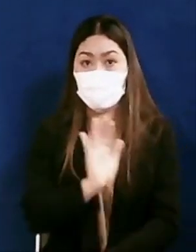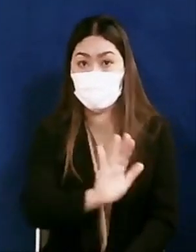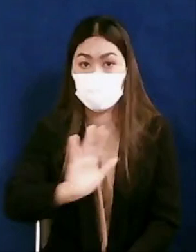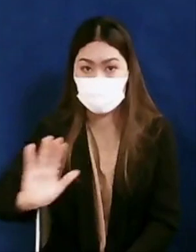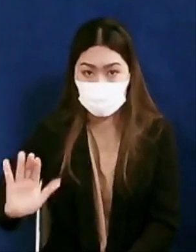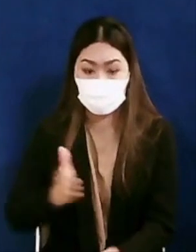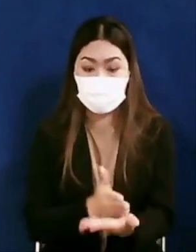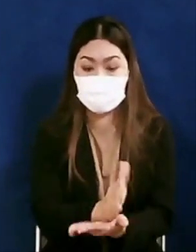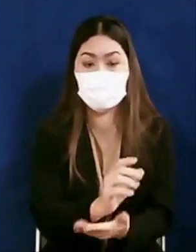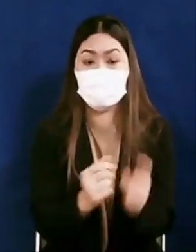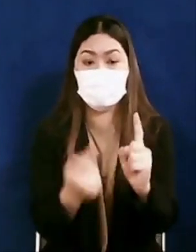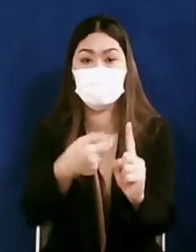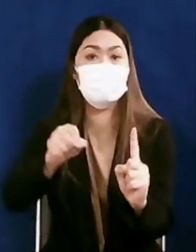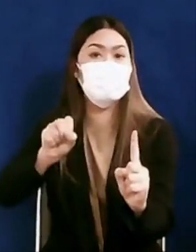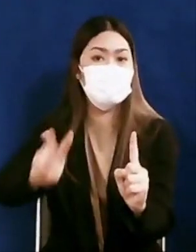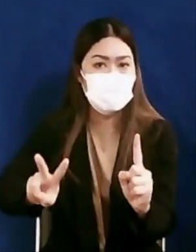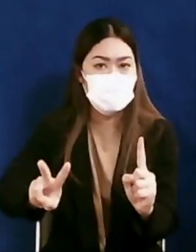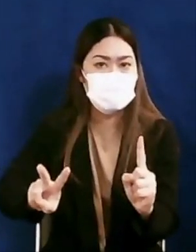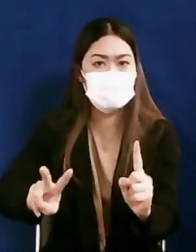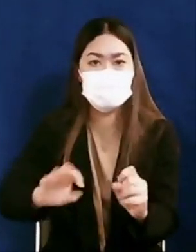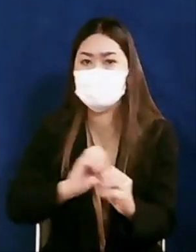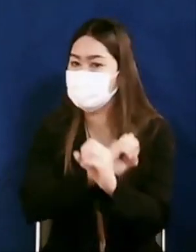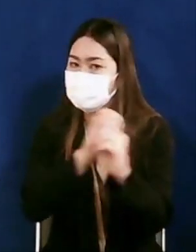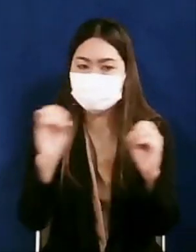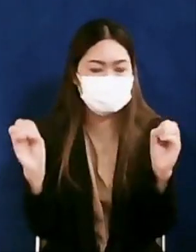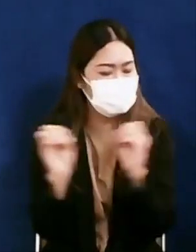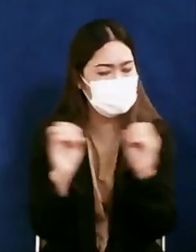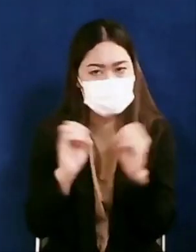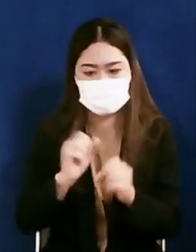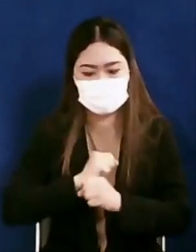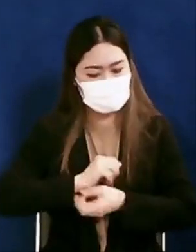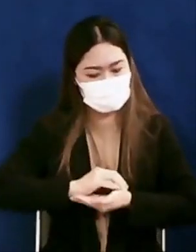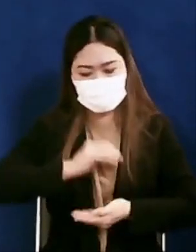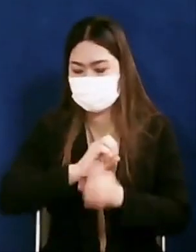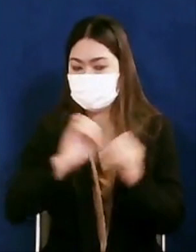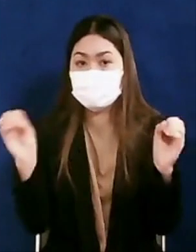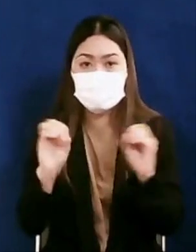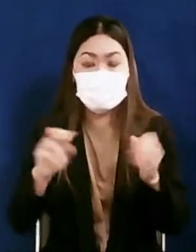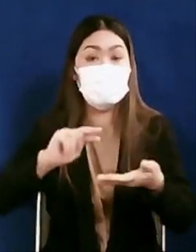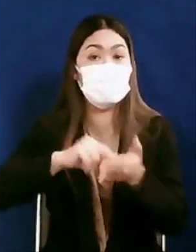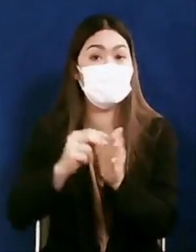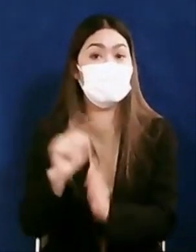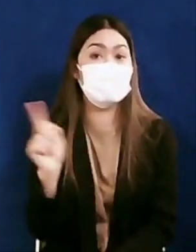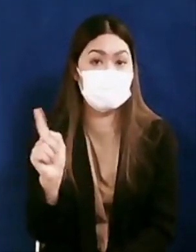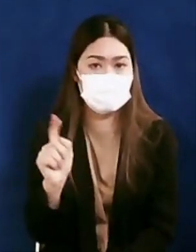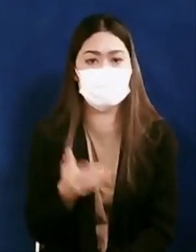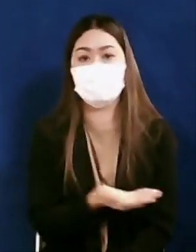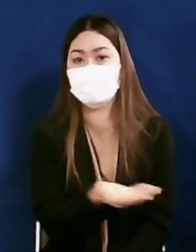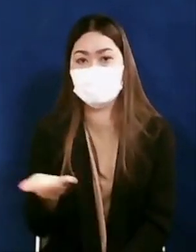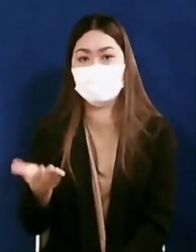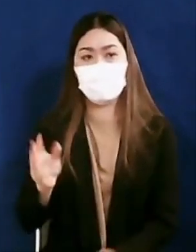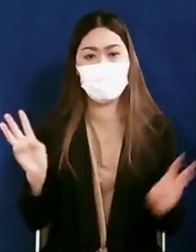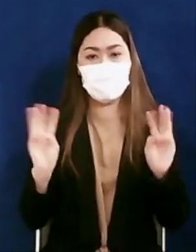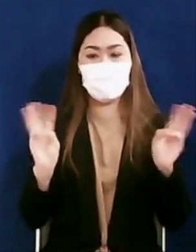ตนั้นๆเนี่ยยังไม่มีภูมิคุ้มกันอะไรเลยนะนั่นหมายความว่าท่านจะเวอร์จิน